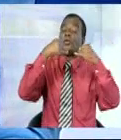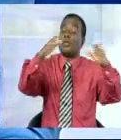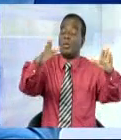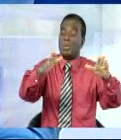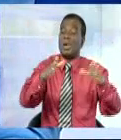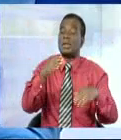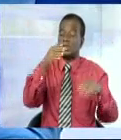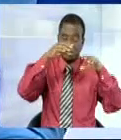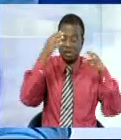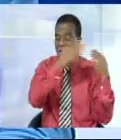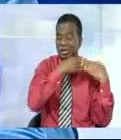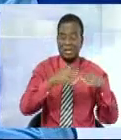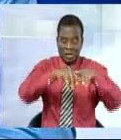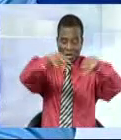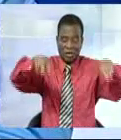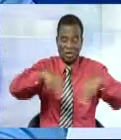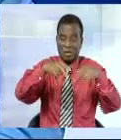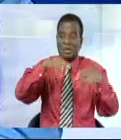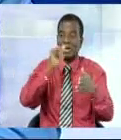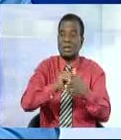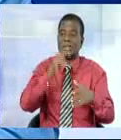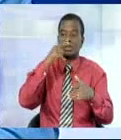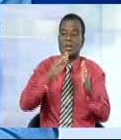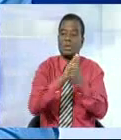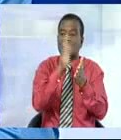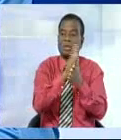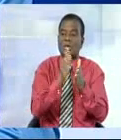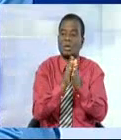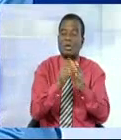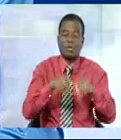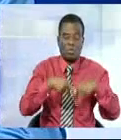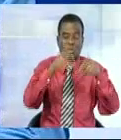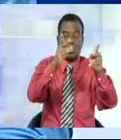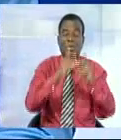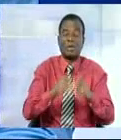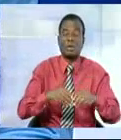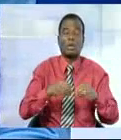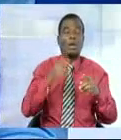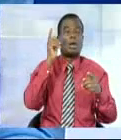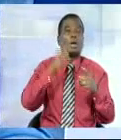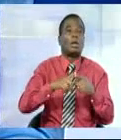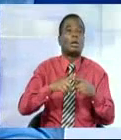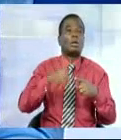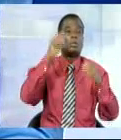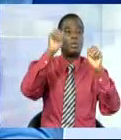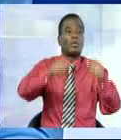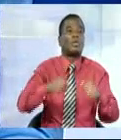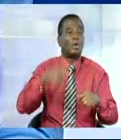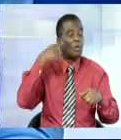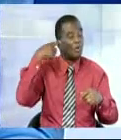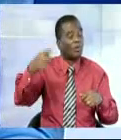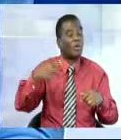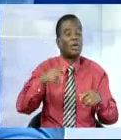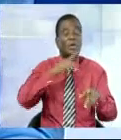des enquêtes et auditions a eu lieu. Et ces documents vont permettre à ces coordonnateurs d'auditionner les victimes de la